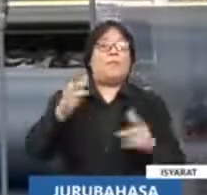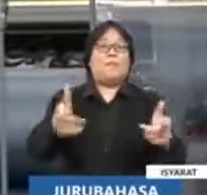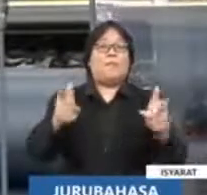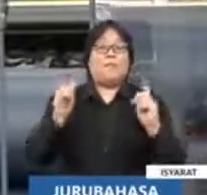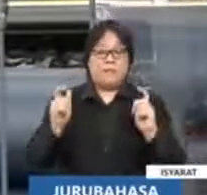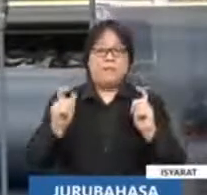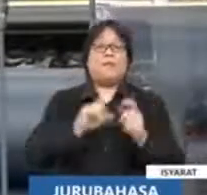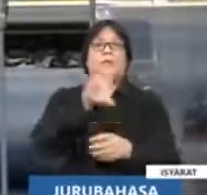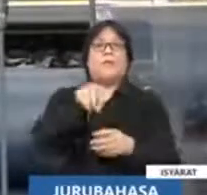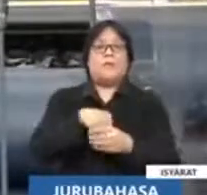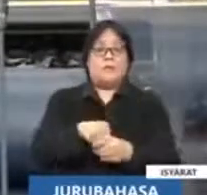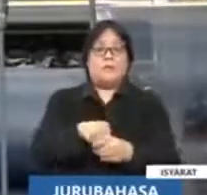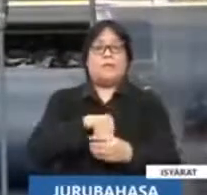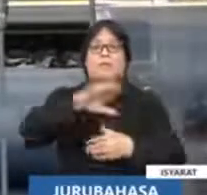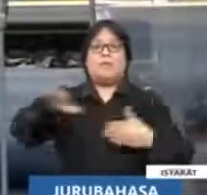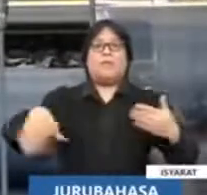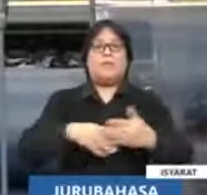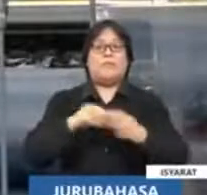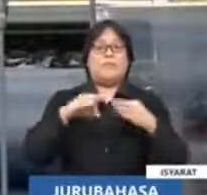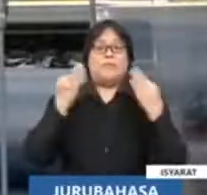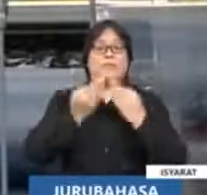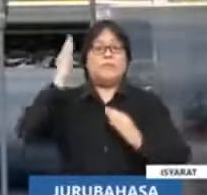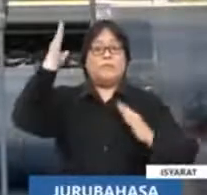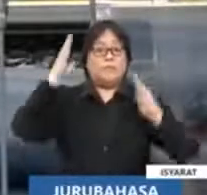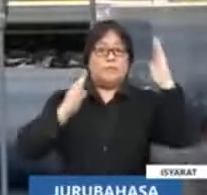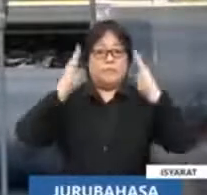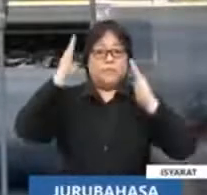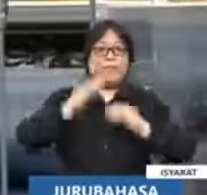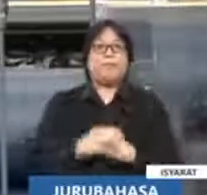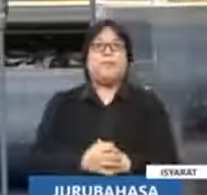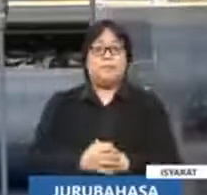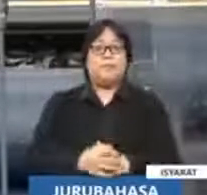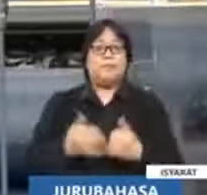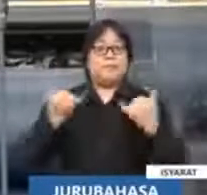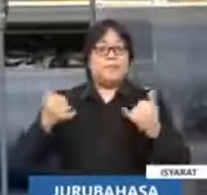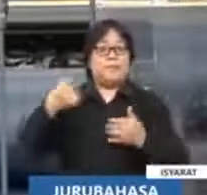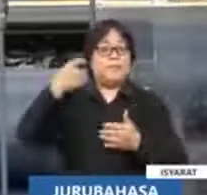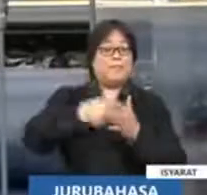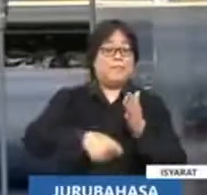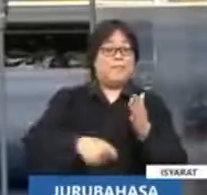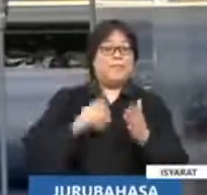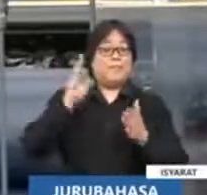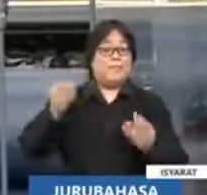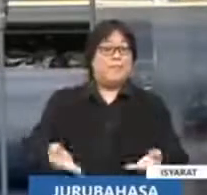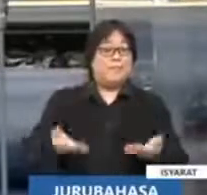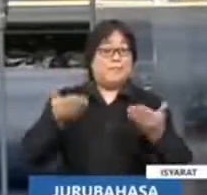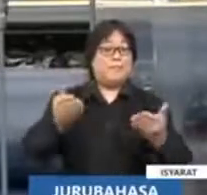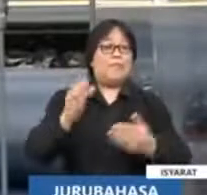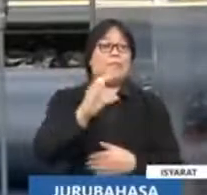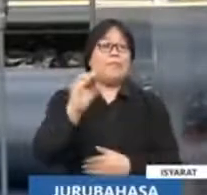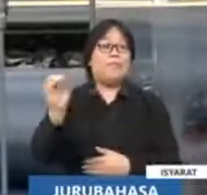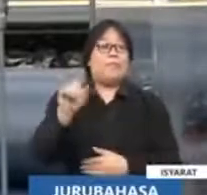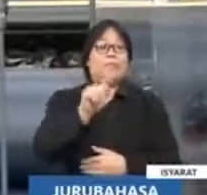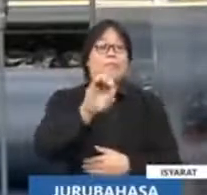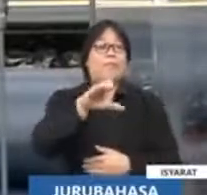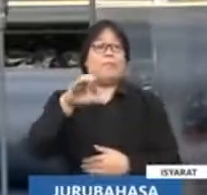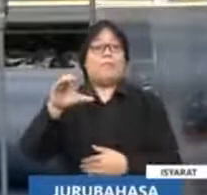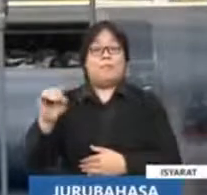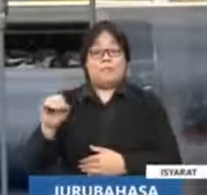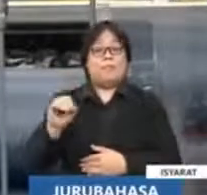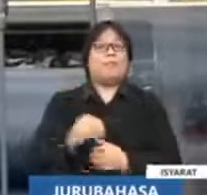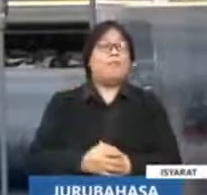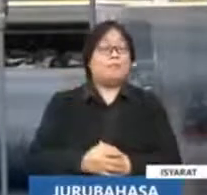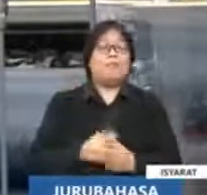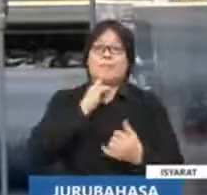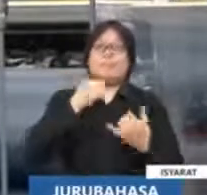lebih pantas dan inklusif untuk seluruh keluarga Malaysia. Buat masa ini, harga yang akan dikenakan kepada syarikat telekomunikasi oleh